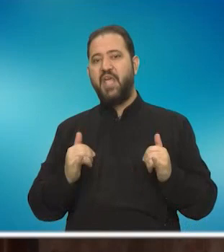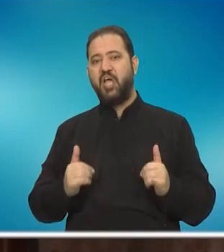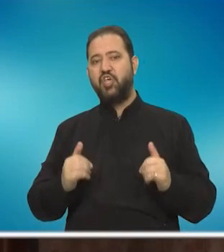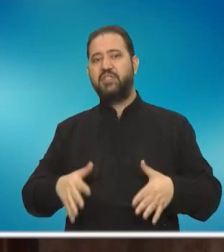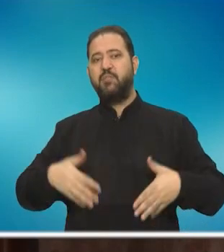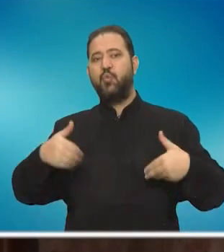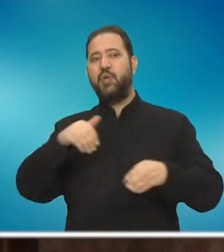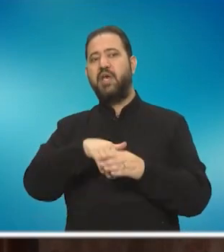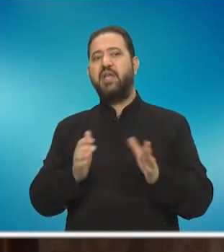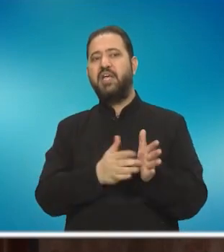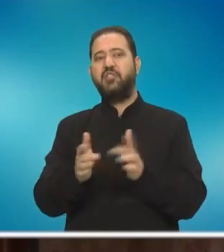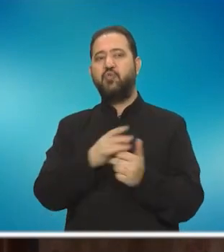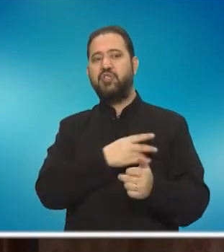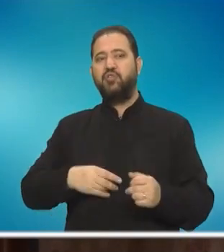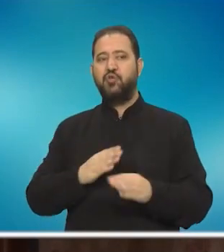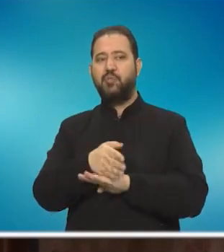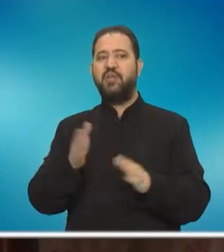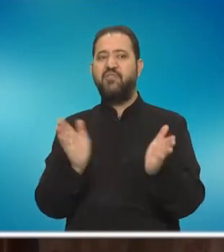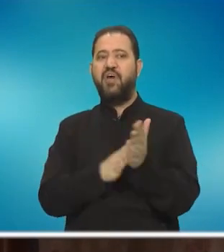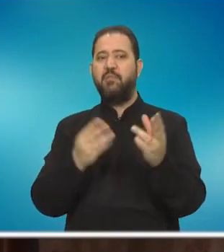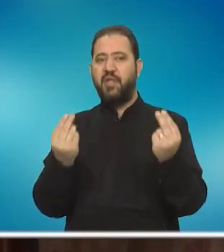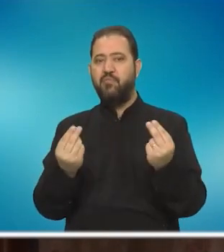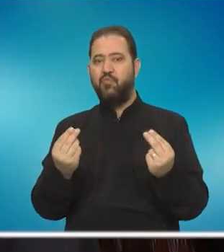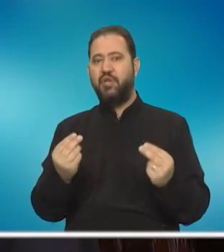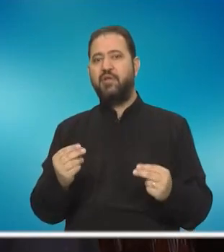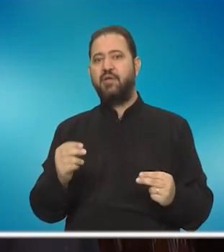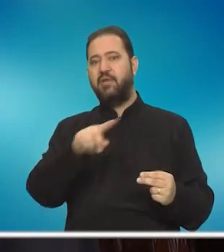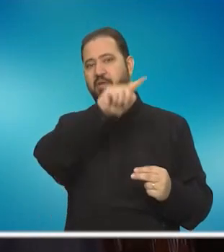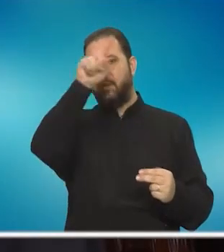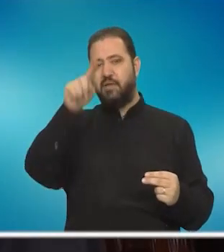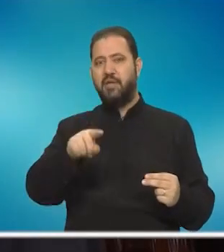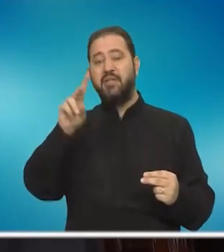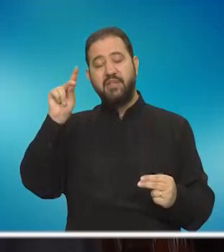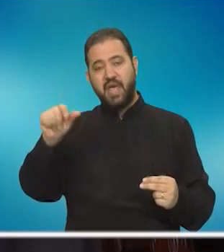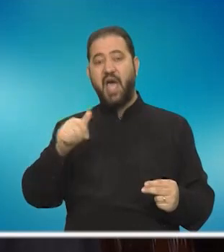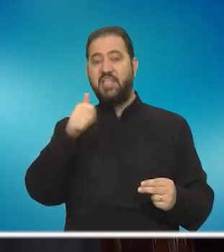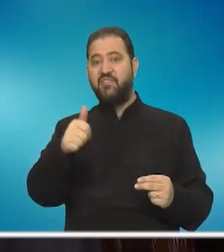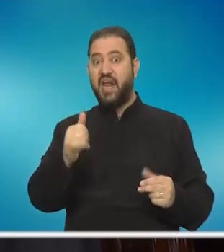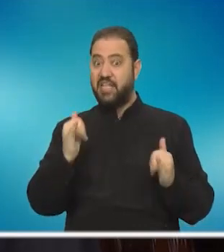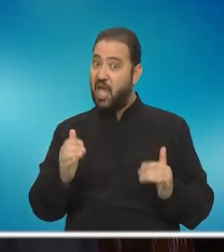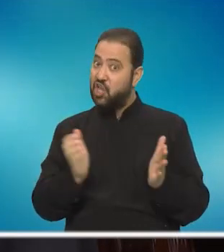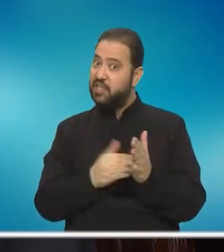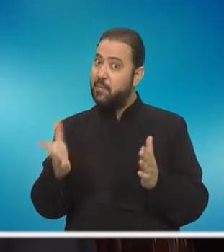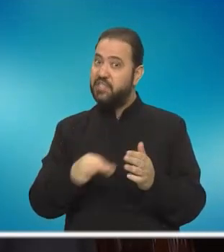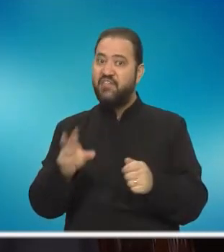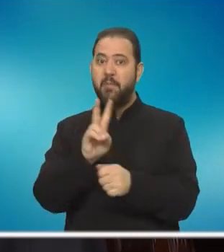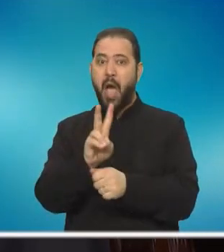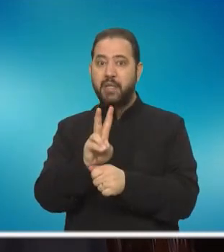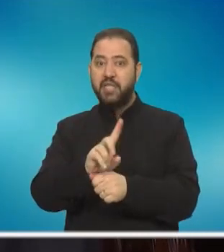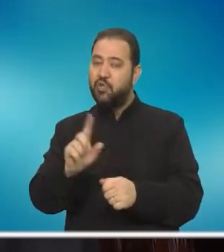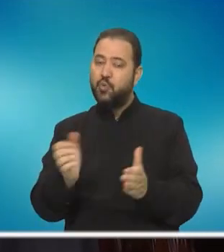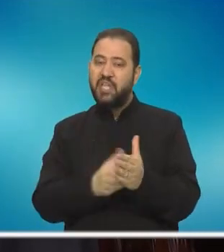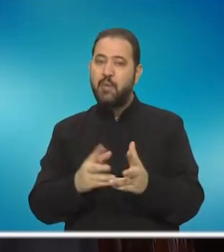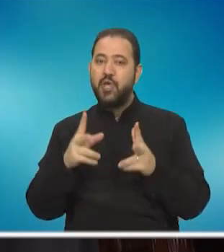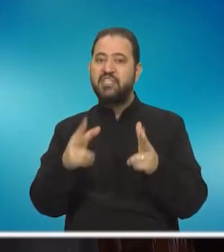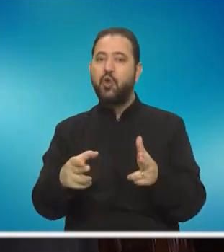experimenta această bucurie în Hristos prin împlinirea faptelor bune. Așa este și aici ar trebui să fim atenți că nu trebuie